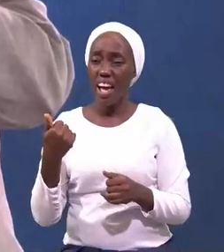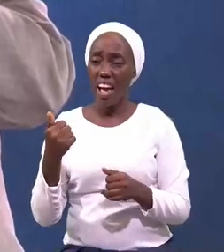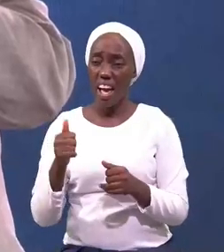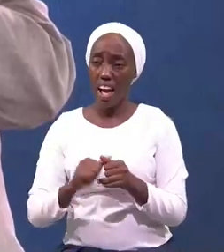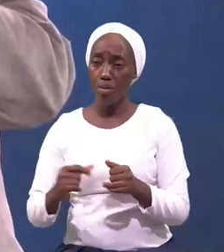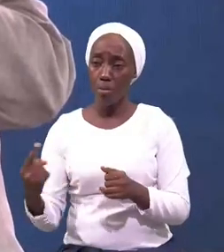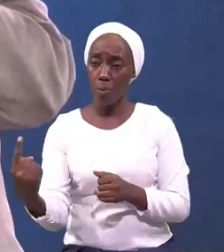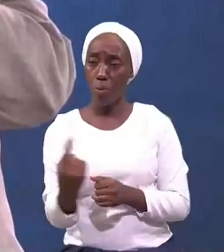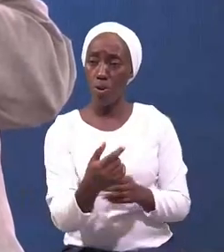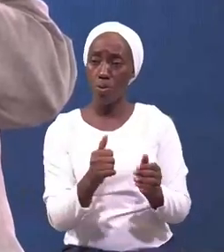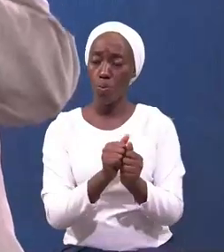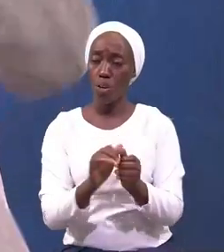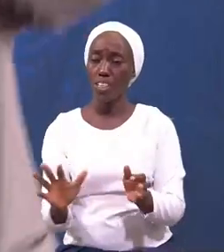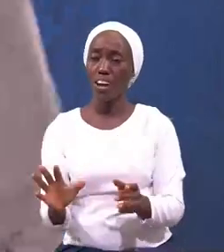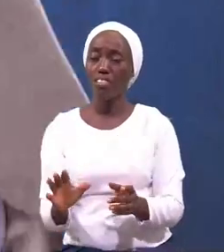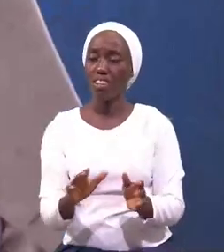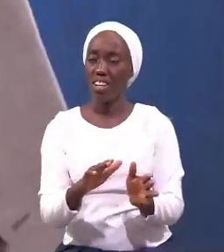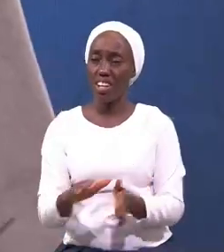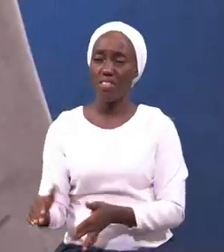Et tout le monde sans exception.